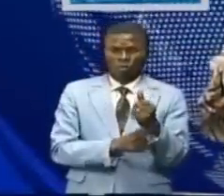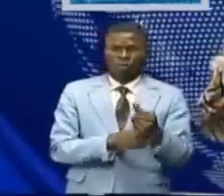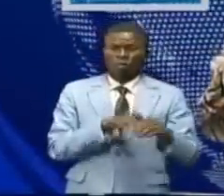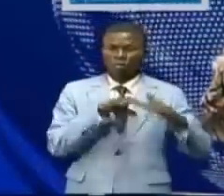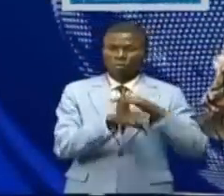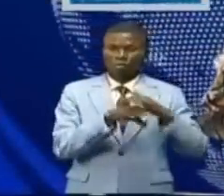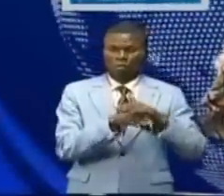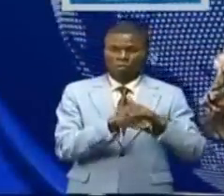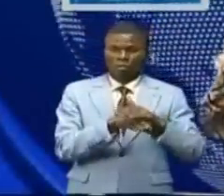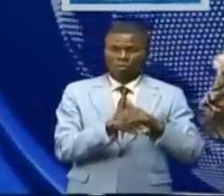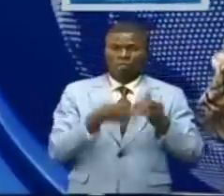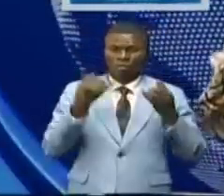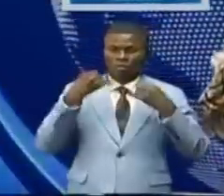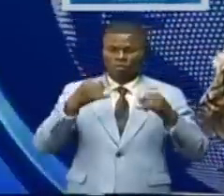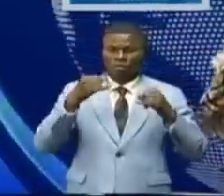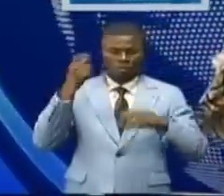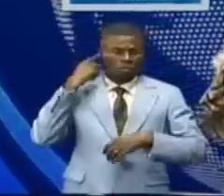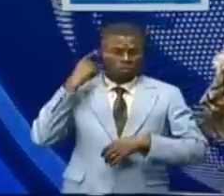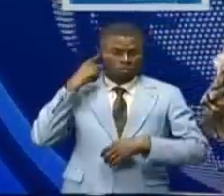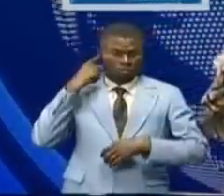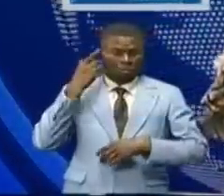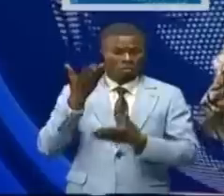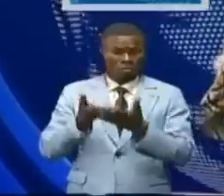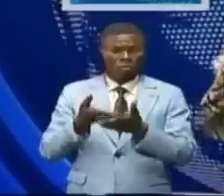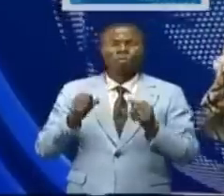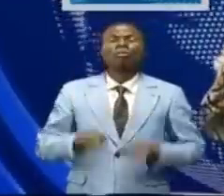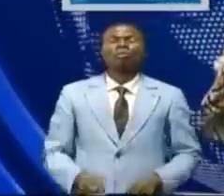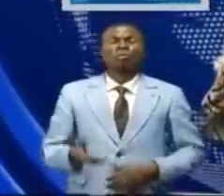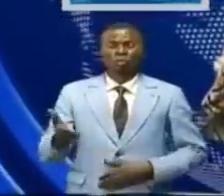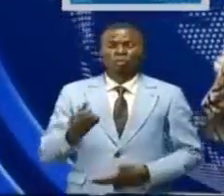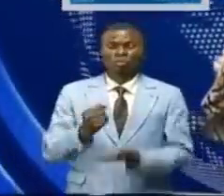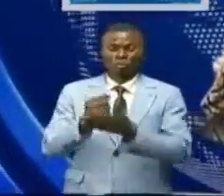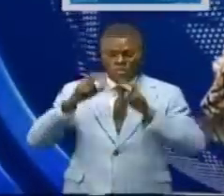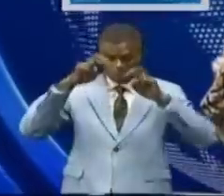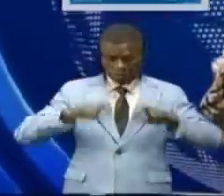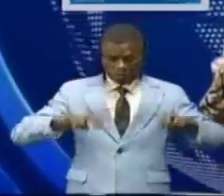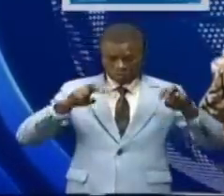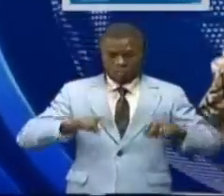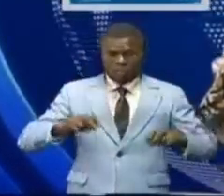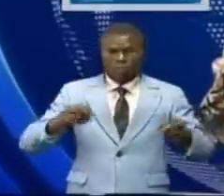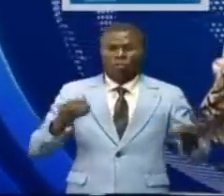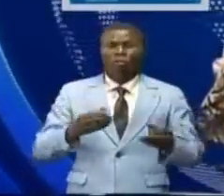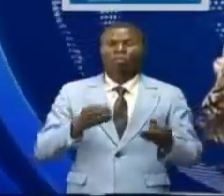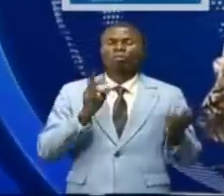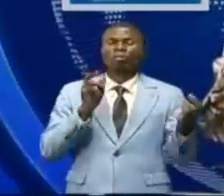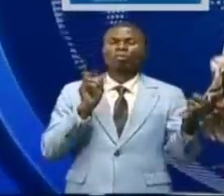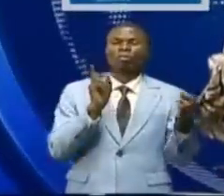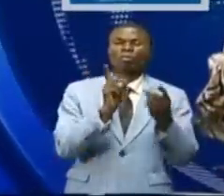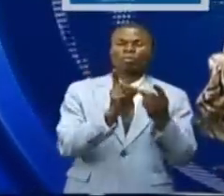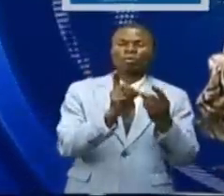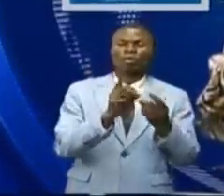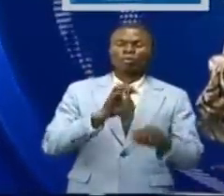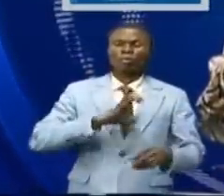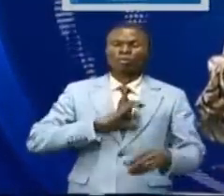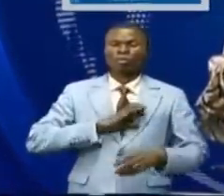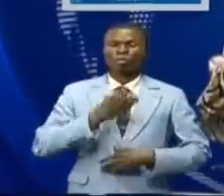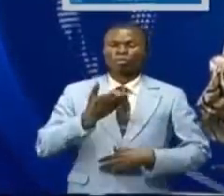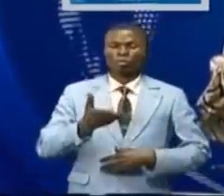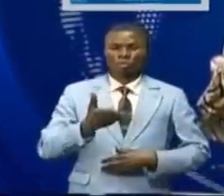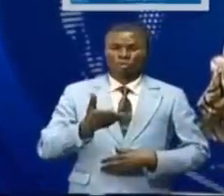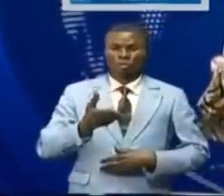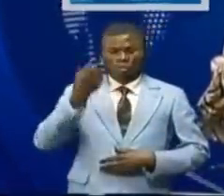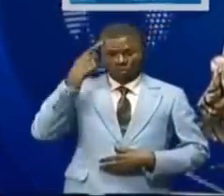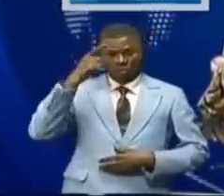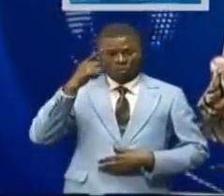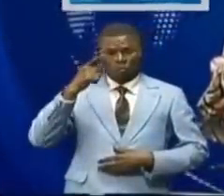détiendrait une quelconque information de nature à faciliter les enquêtes de bien vouloir se rapprocher de son office.